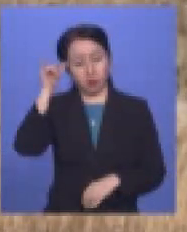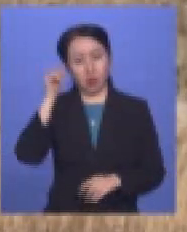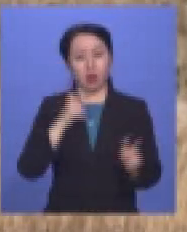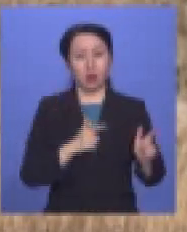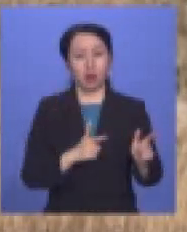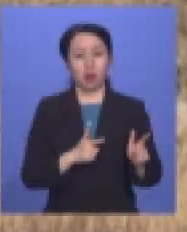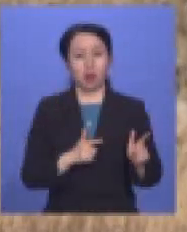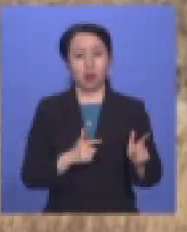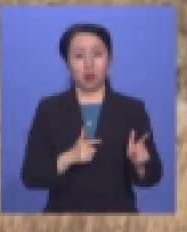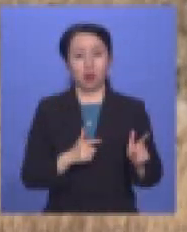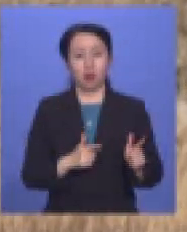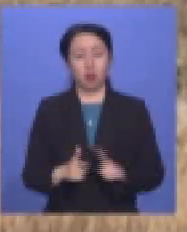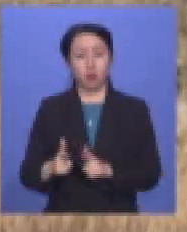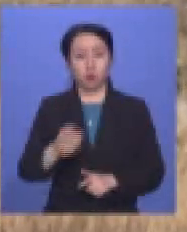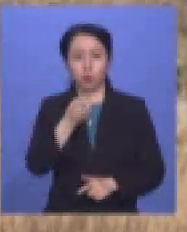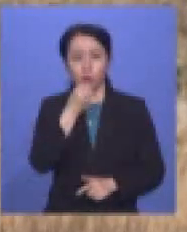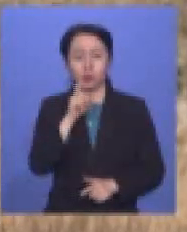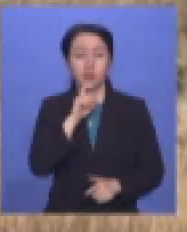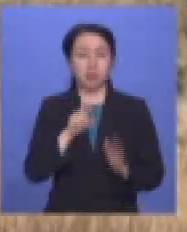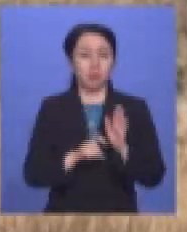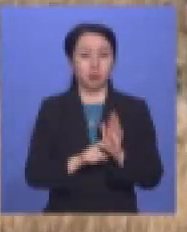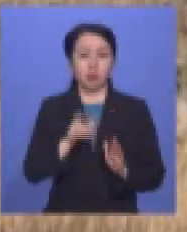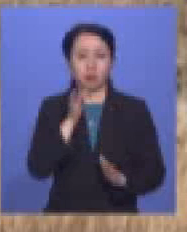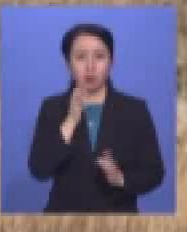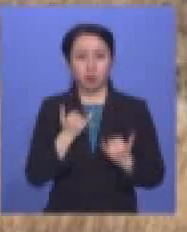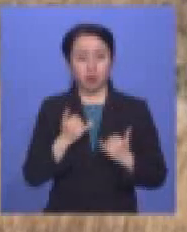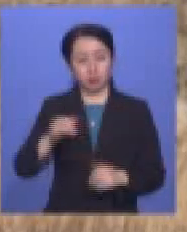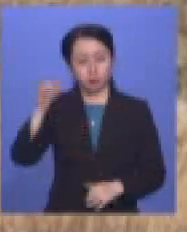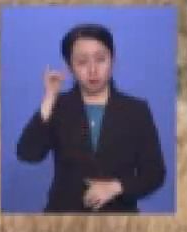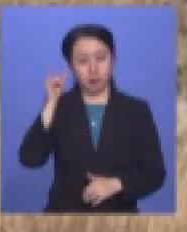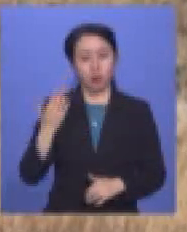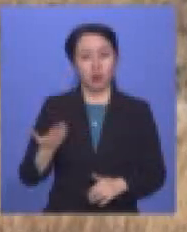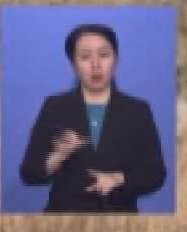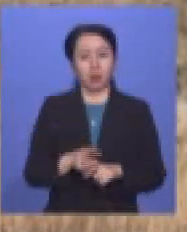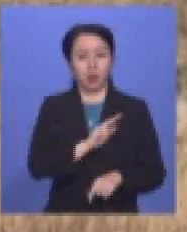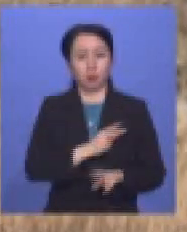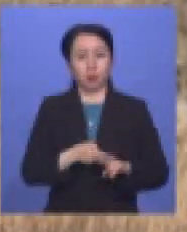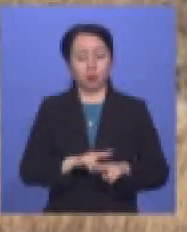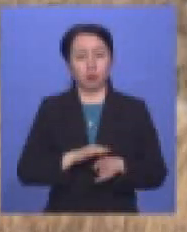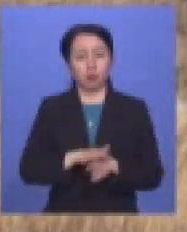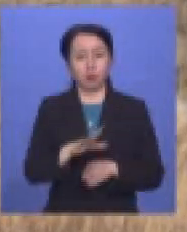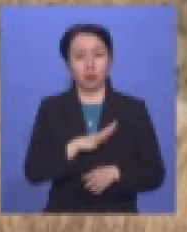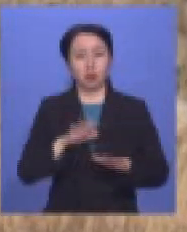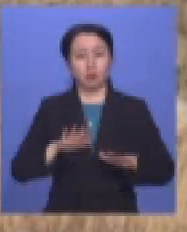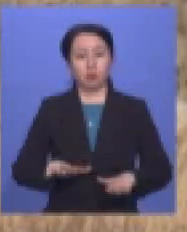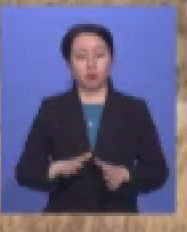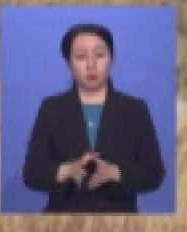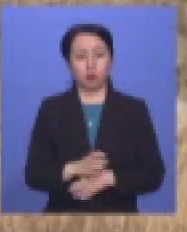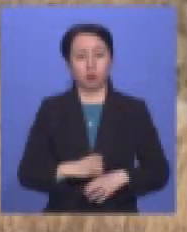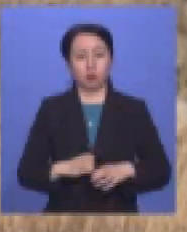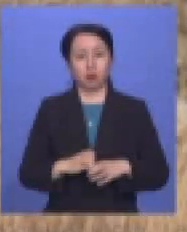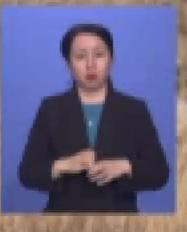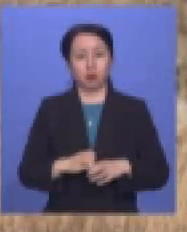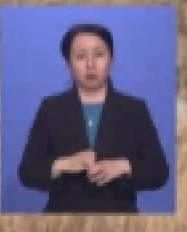готовит соответствующий корм на зимний период. Значит, та работа, которая проделана местным исполнительным органом в